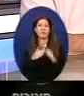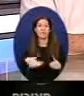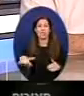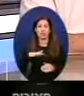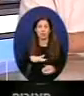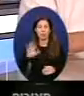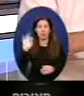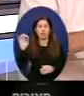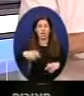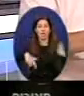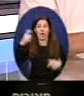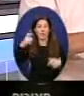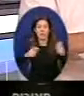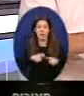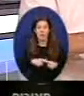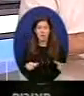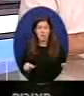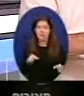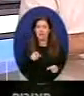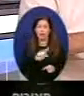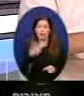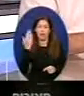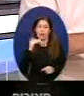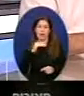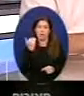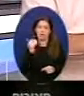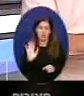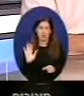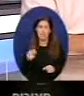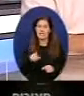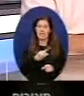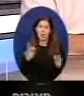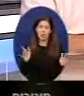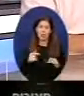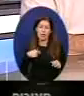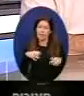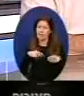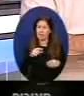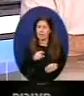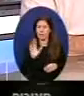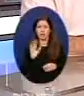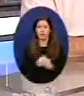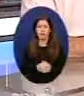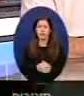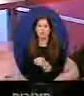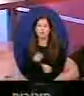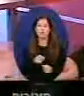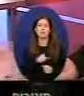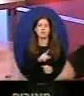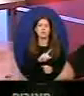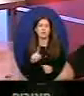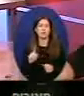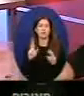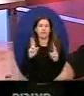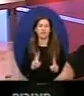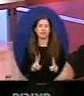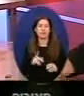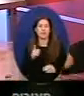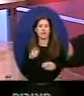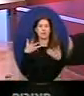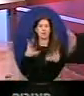לא היה מספיק. לכן אני אומר, זה לא סותר, אני מסכים איתך. זה לא סותר. תגיד, אבל זה לא יכול לנוון לנו קצת את הזרוע היוזמת